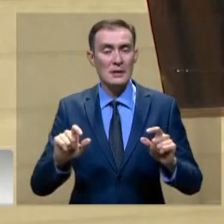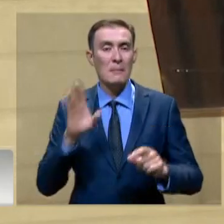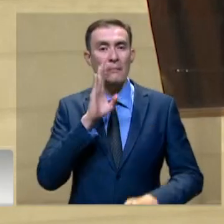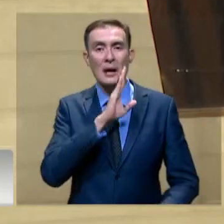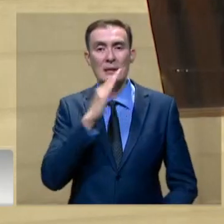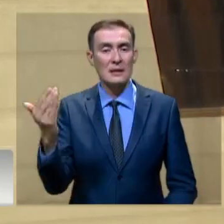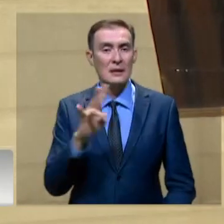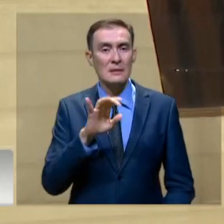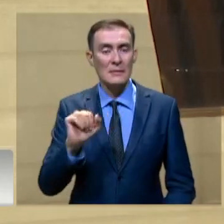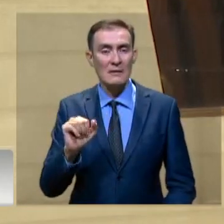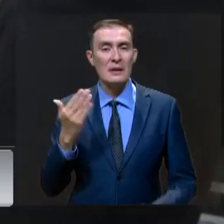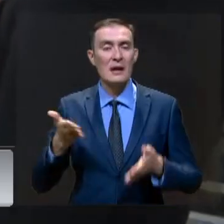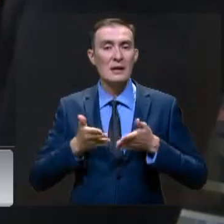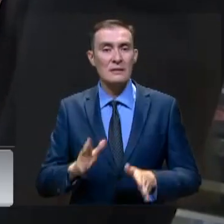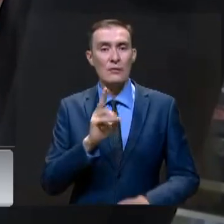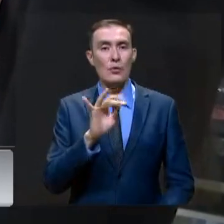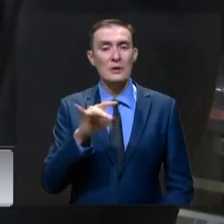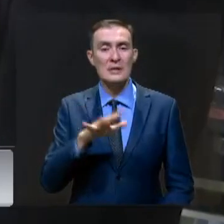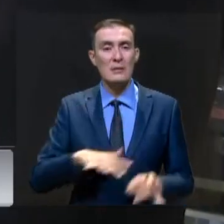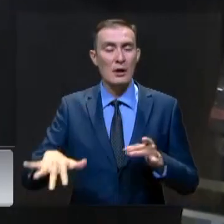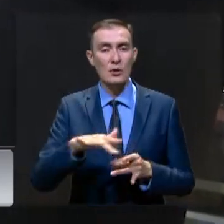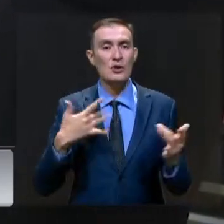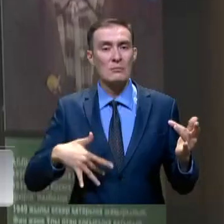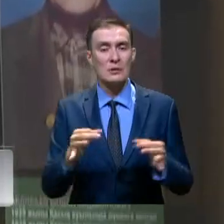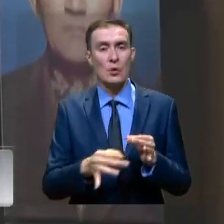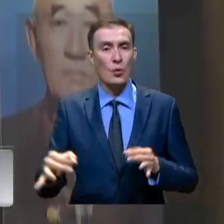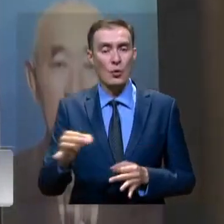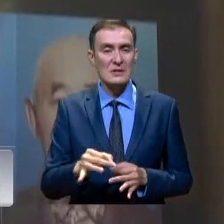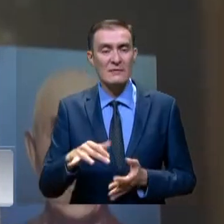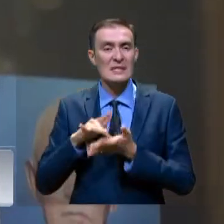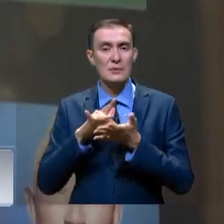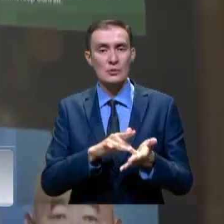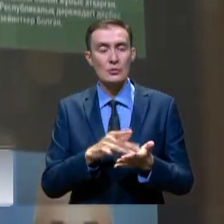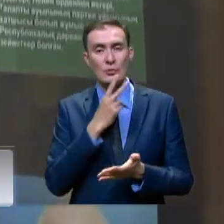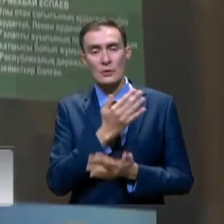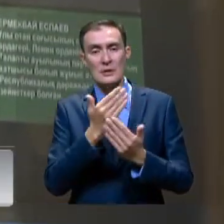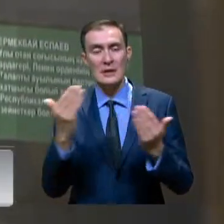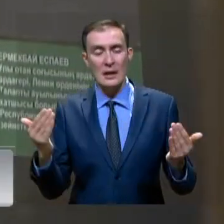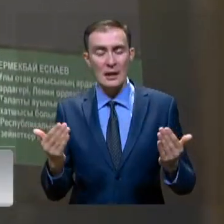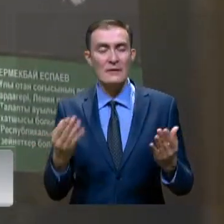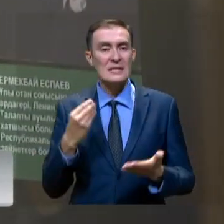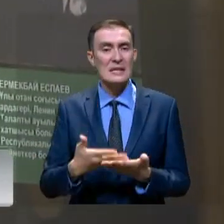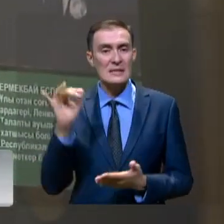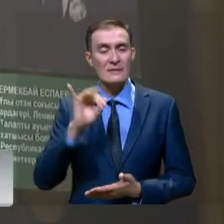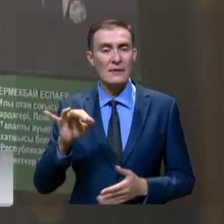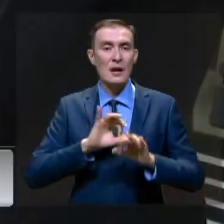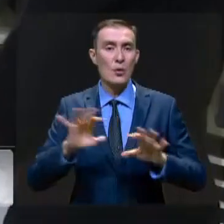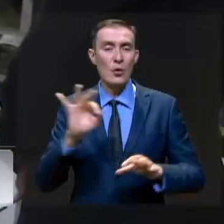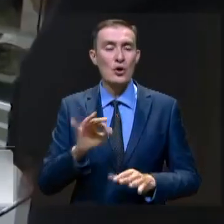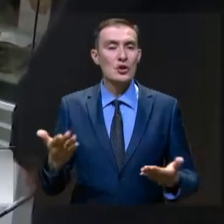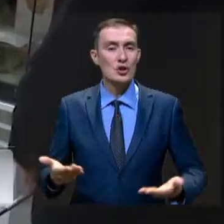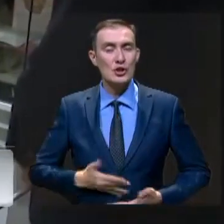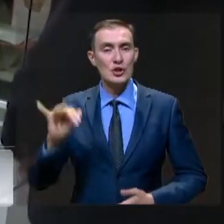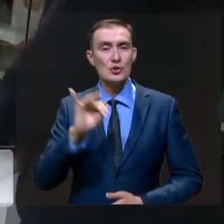Нурсултана Назарбаева. Она родилась в Кордайском районе Жамбылской области. В экспозиционных залах хранятся ценные артефакты, рассказывающие о жизни